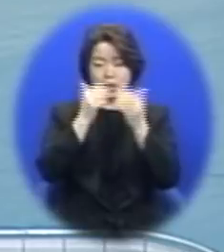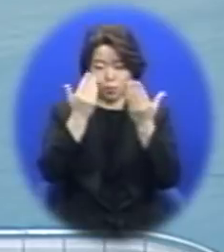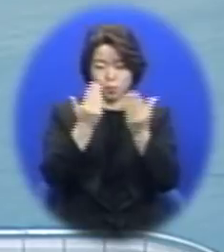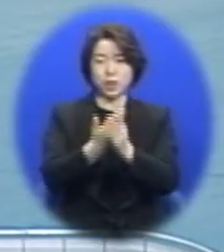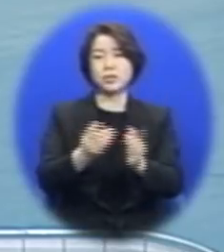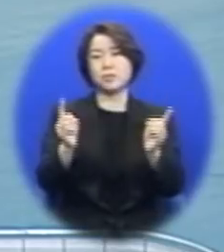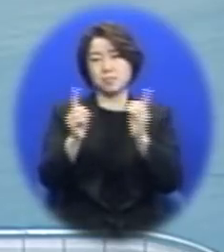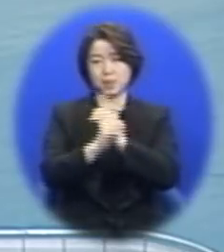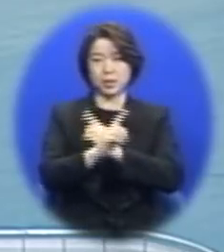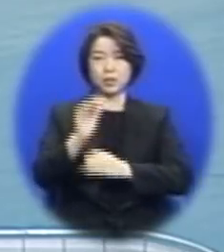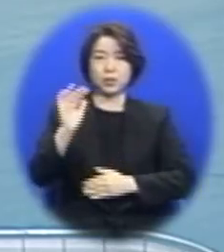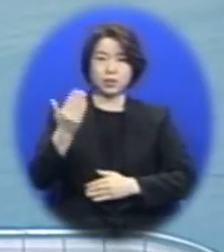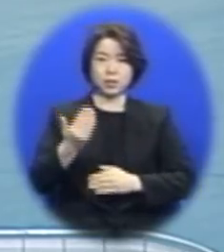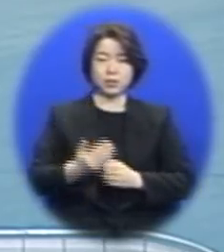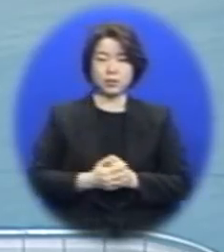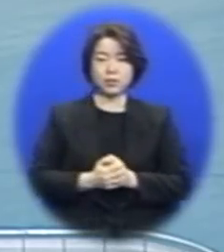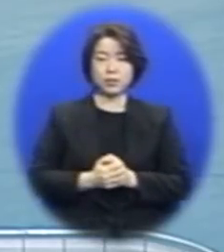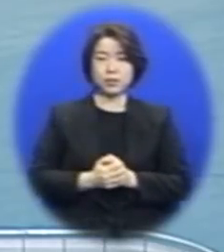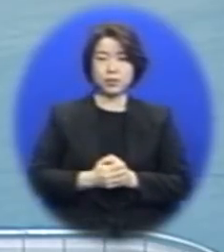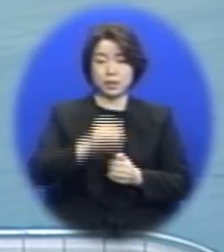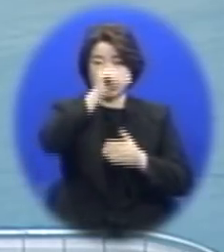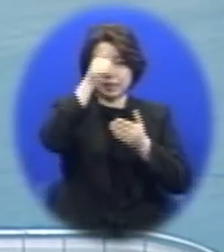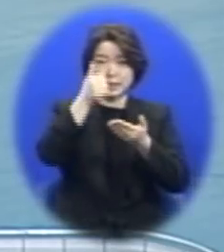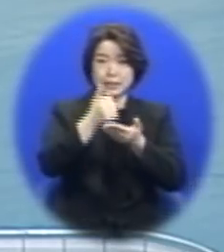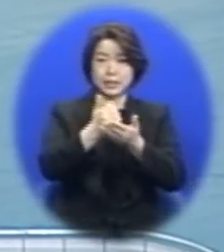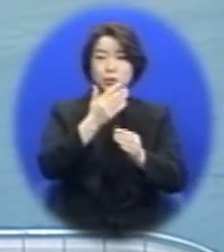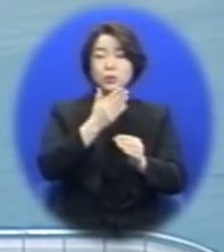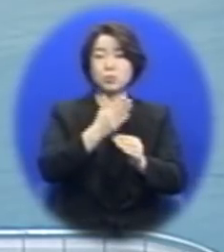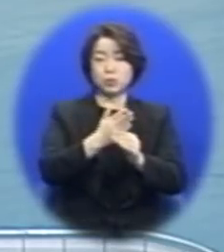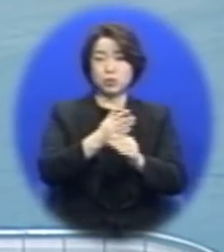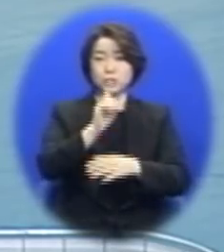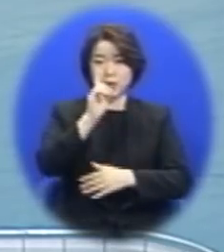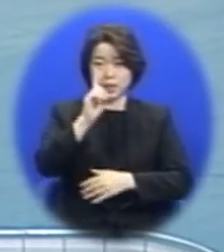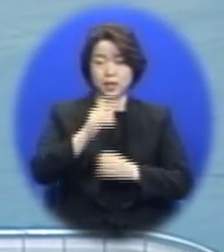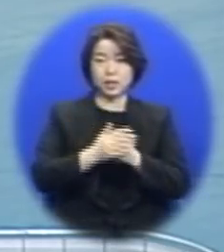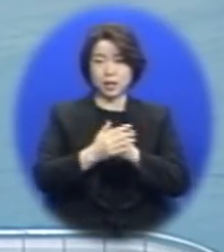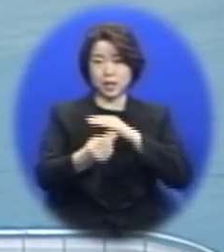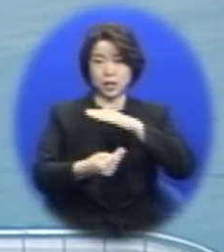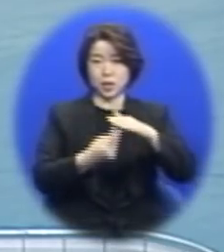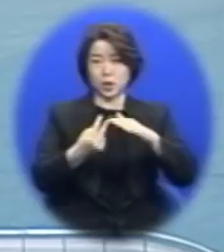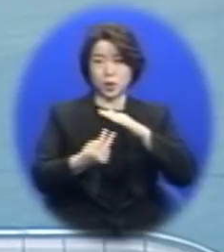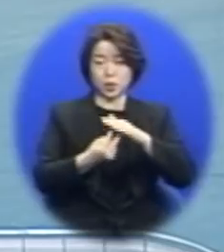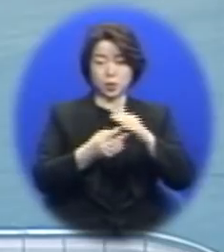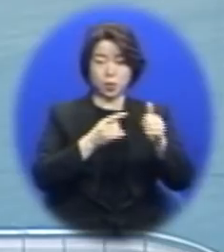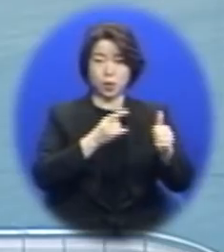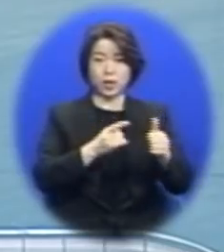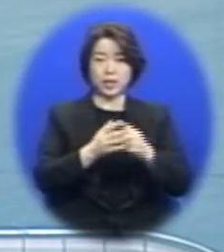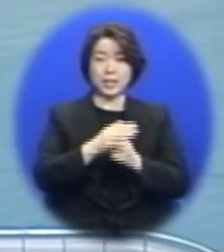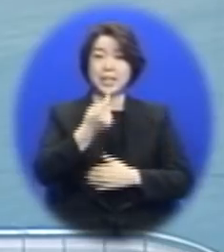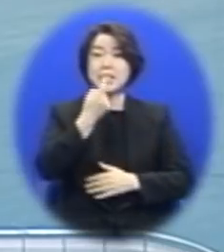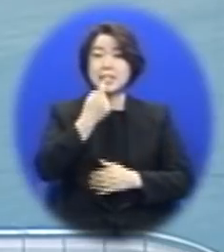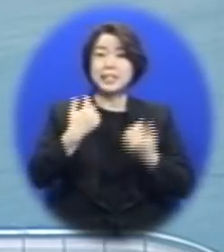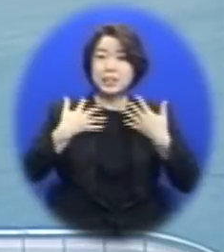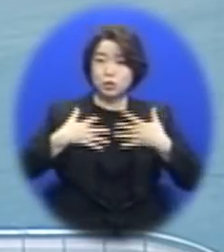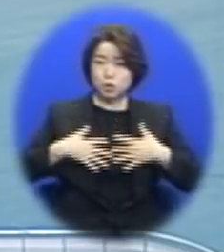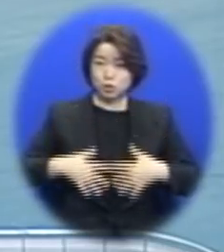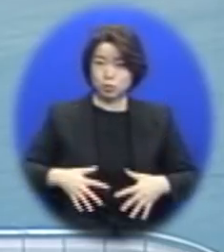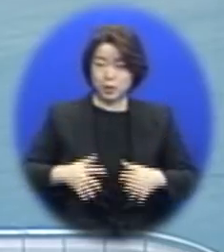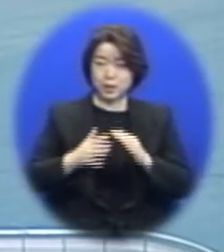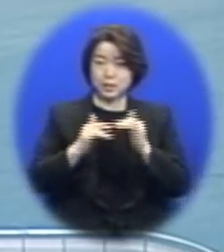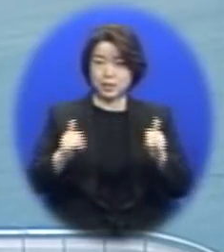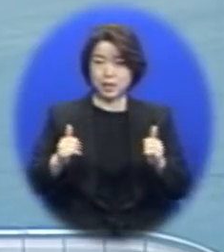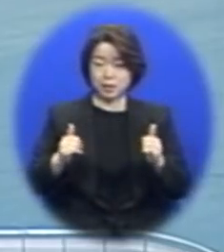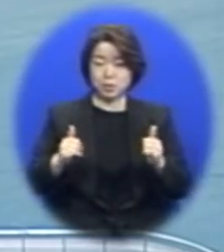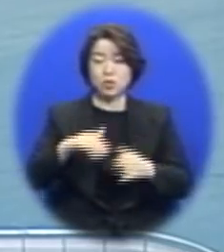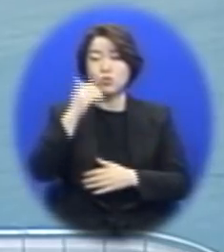됩니다. 장로 중 하나가 요한에게 흰 두루마기를 입은 저 사람들은 누구냐 하고